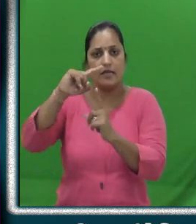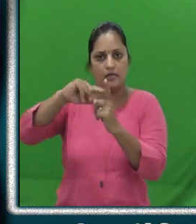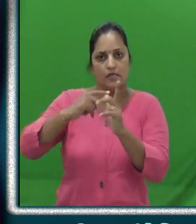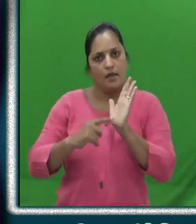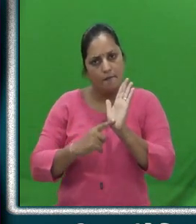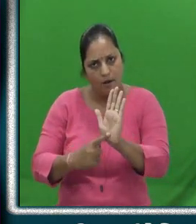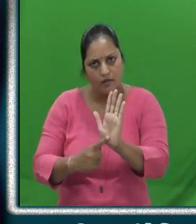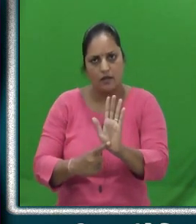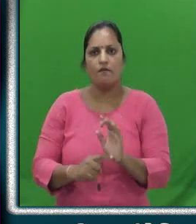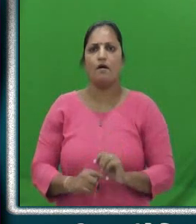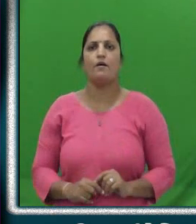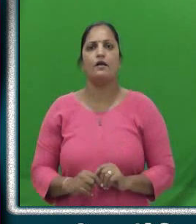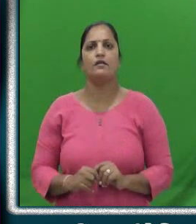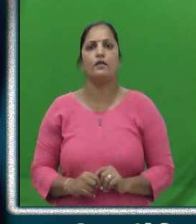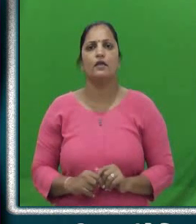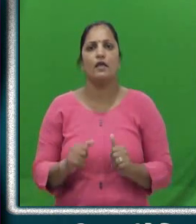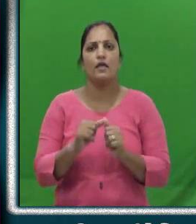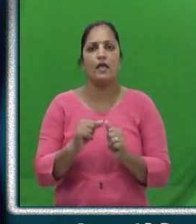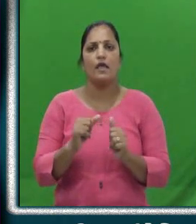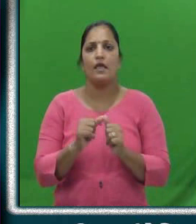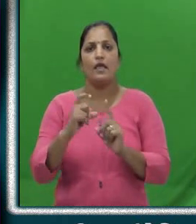વિશેષણોનો ઉપયોગ કરી શકાય. કેવી રીતના બને